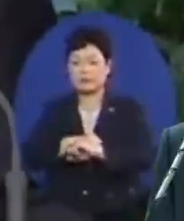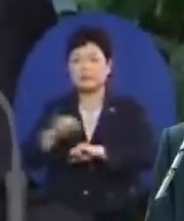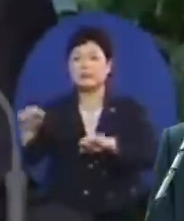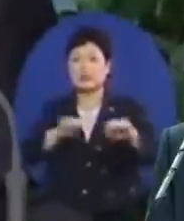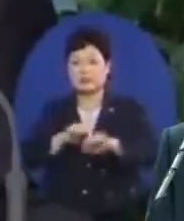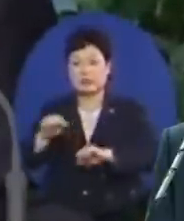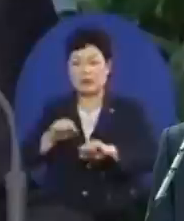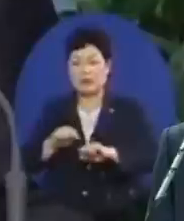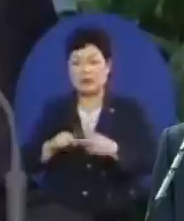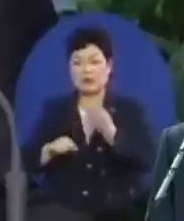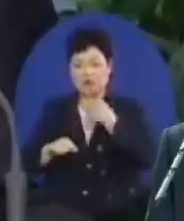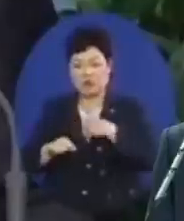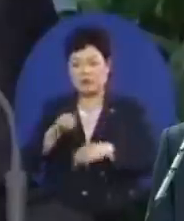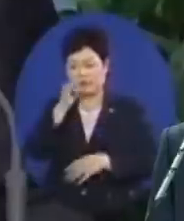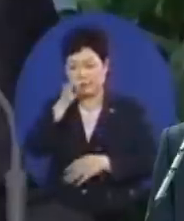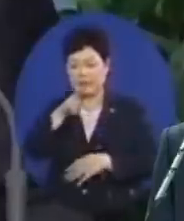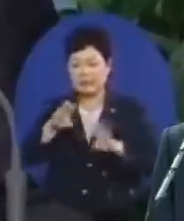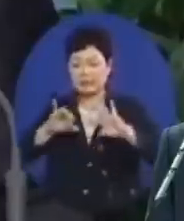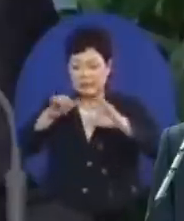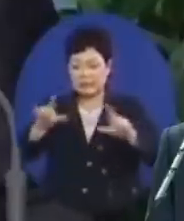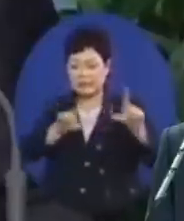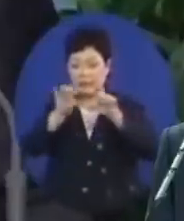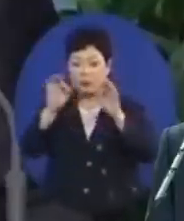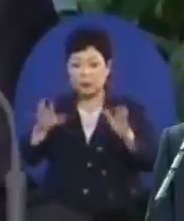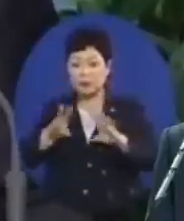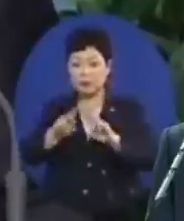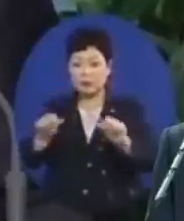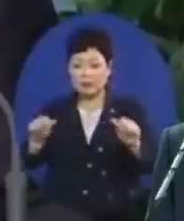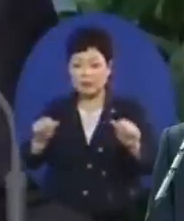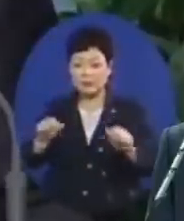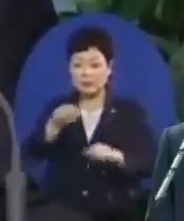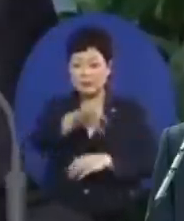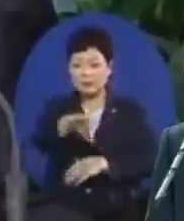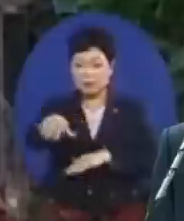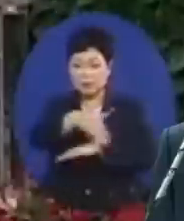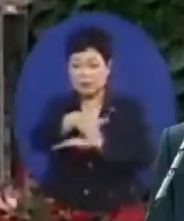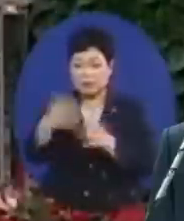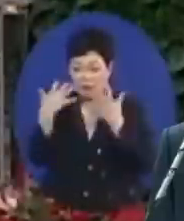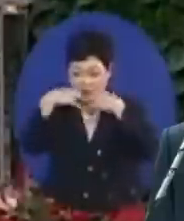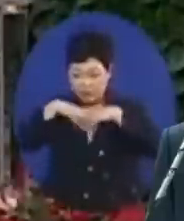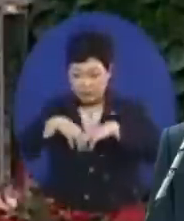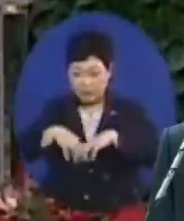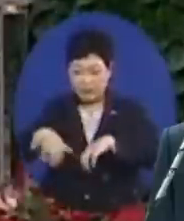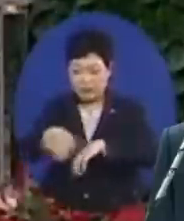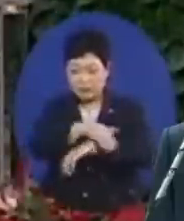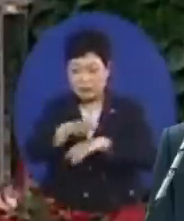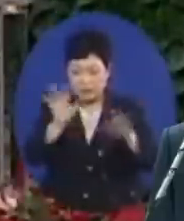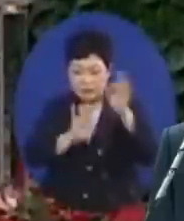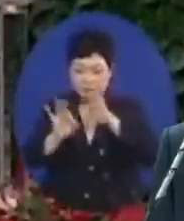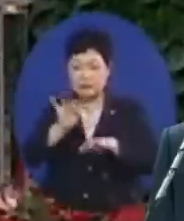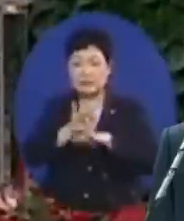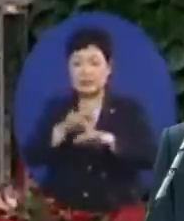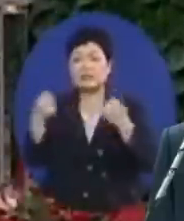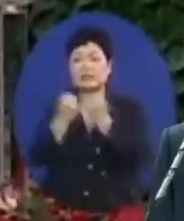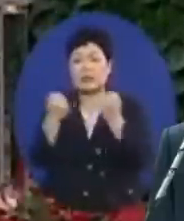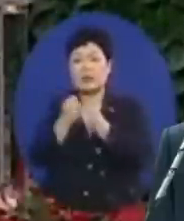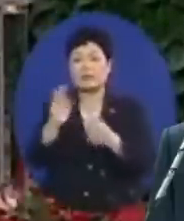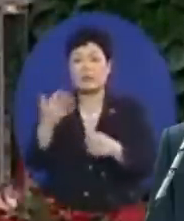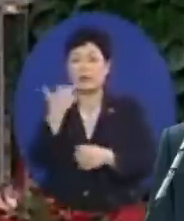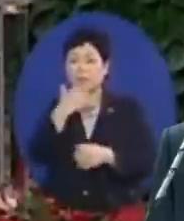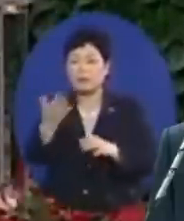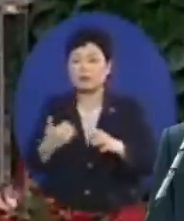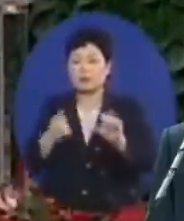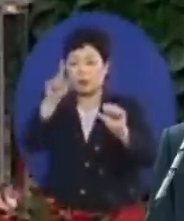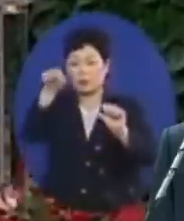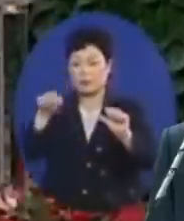역사를 하고 있는 것입니다. 우리는 이 세상에 사는 동안에 이 땅을 두루 돌며 삼키지 않는 사탄과 싸워야 되는 것입니다. 베드로전서